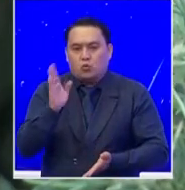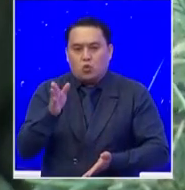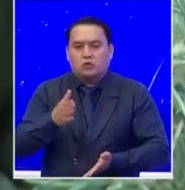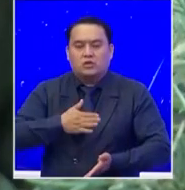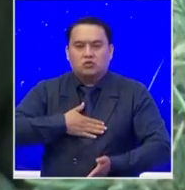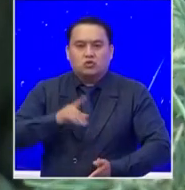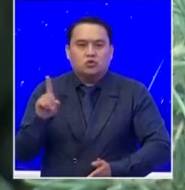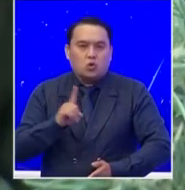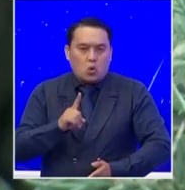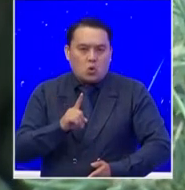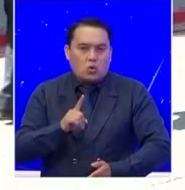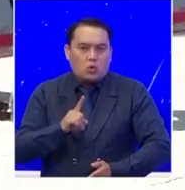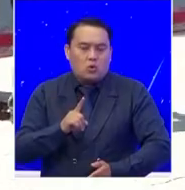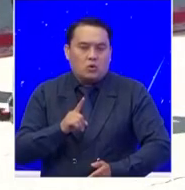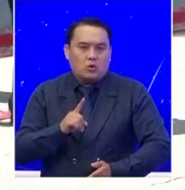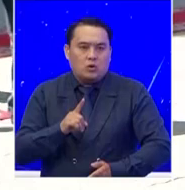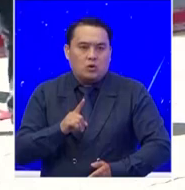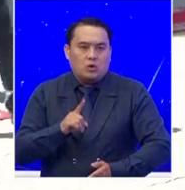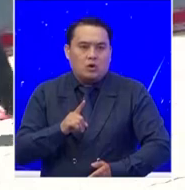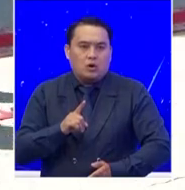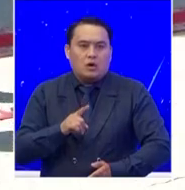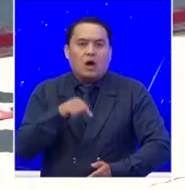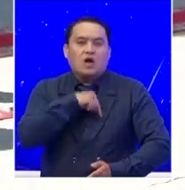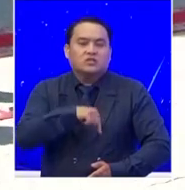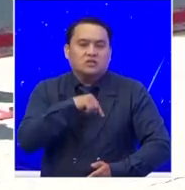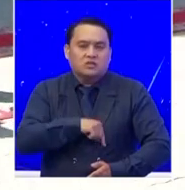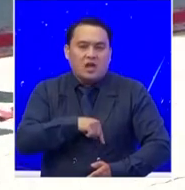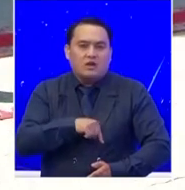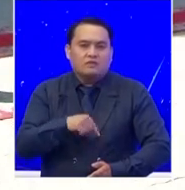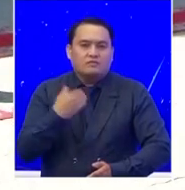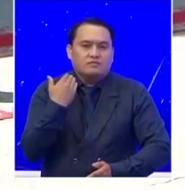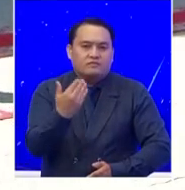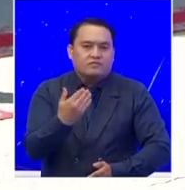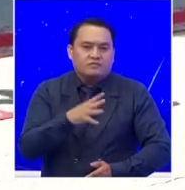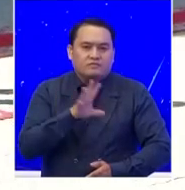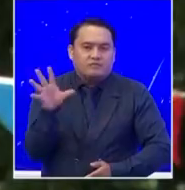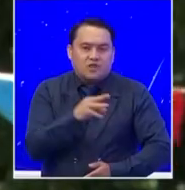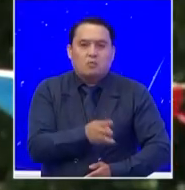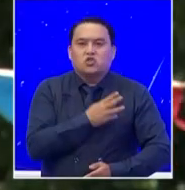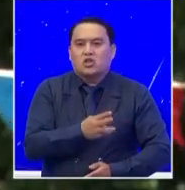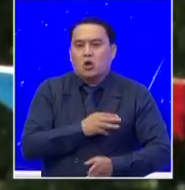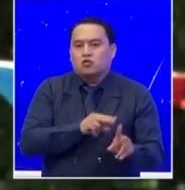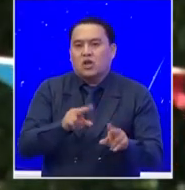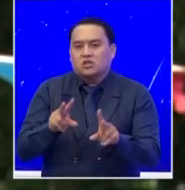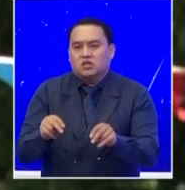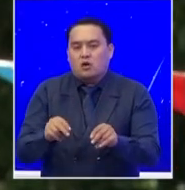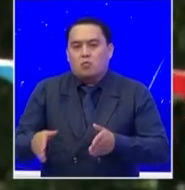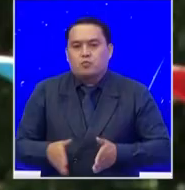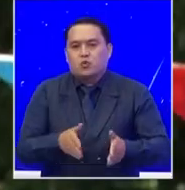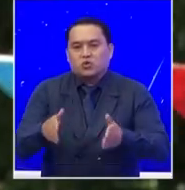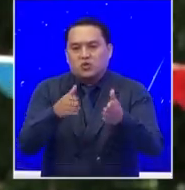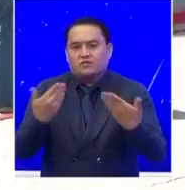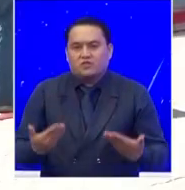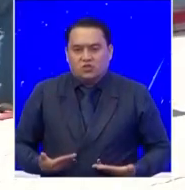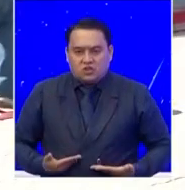будем впереди. От всей души всем выпускникам желаю счастливого пути,